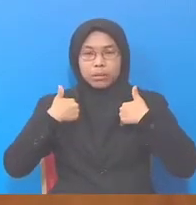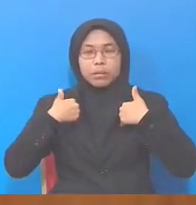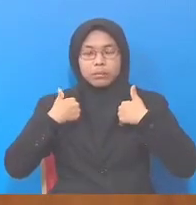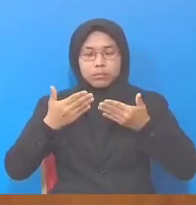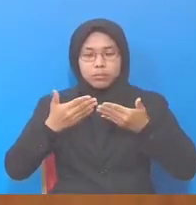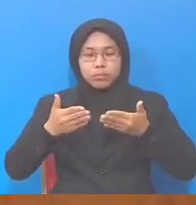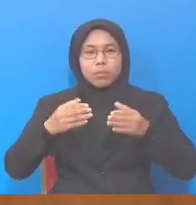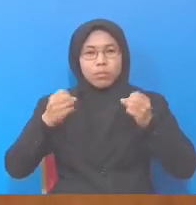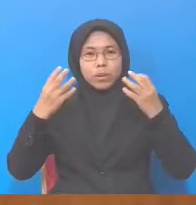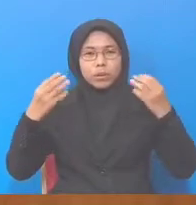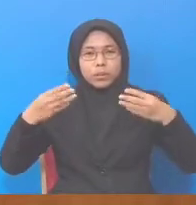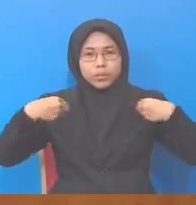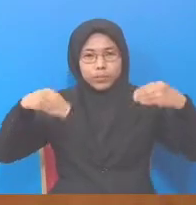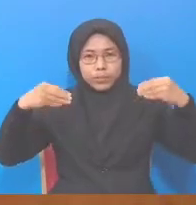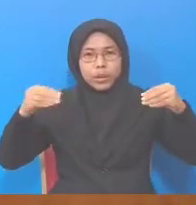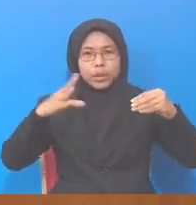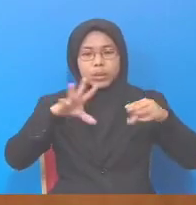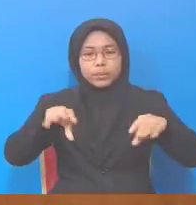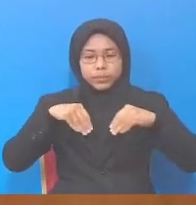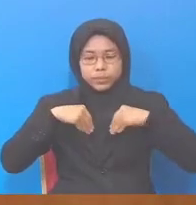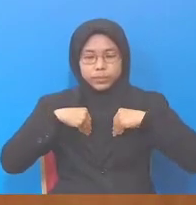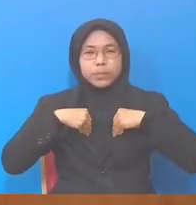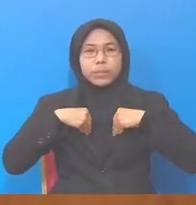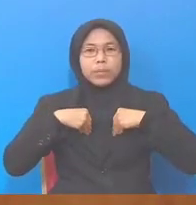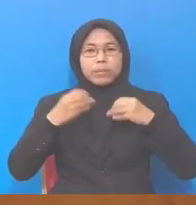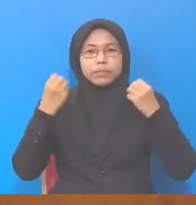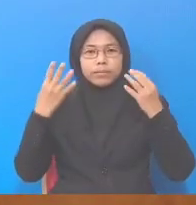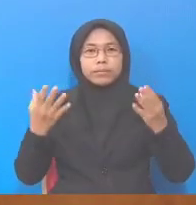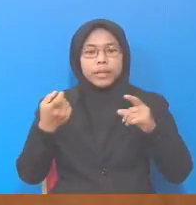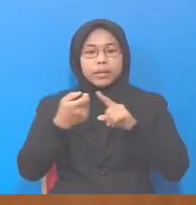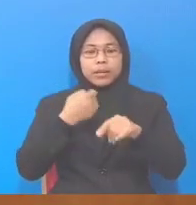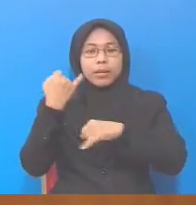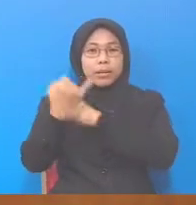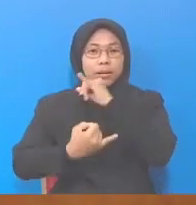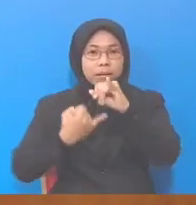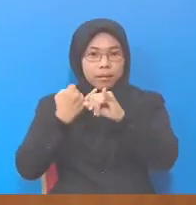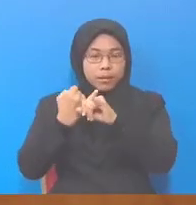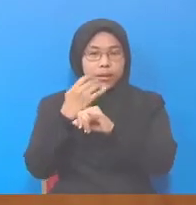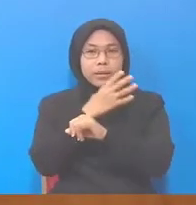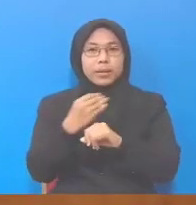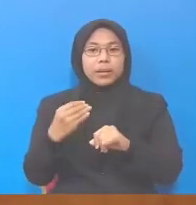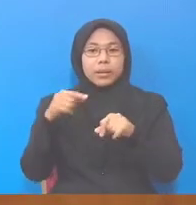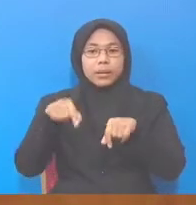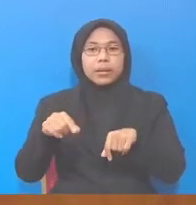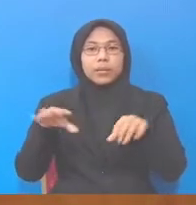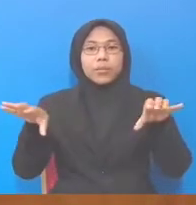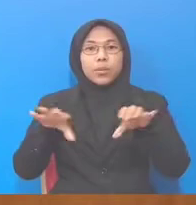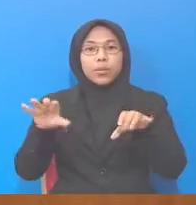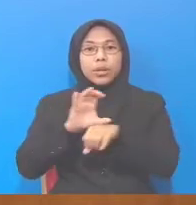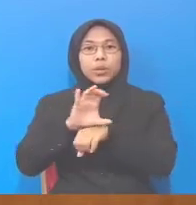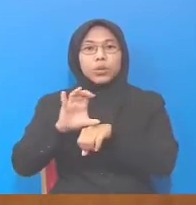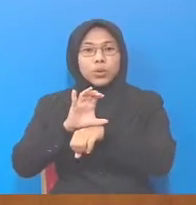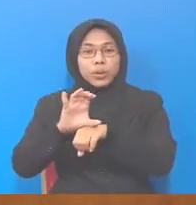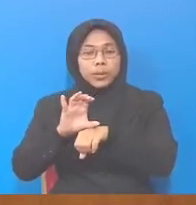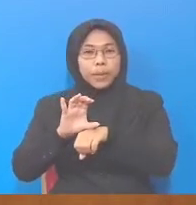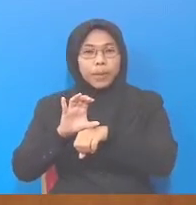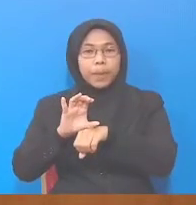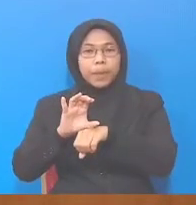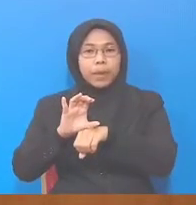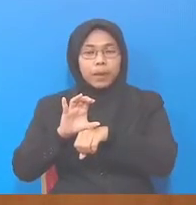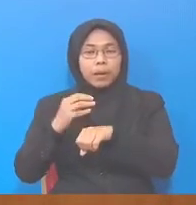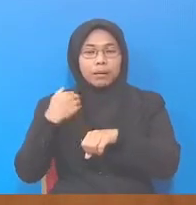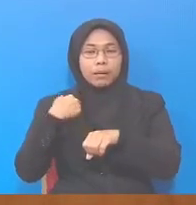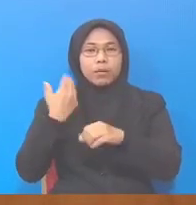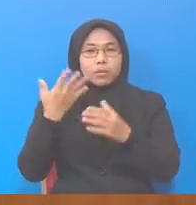dan diterima baik oleh pengguna pada peringkat antarabangsa dan sektor pembuatan coklat